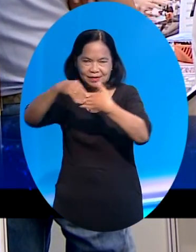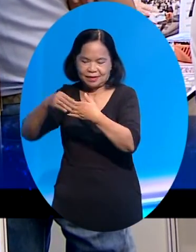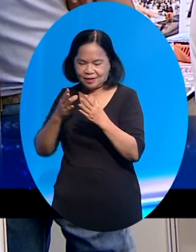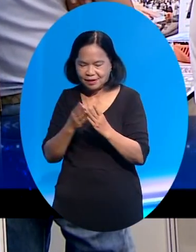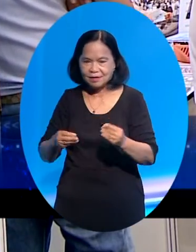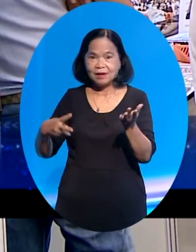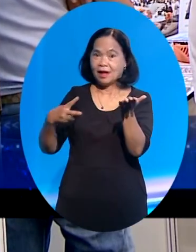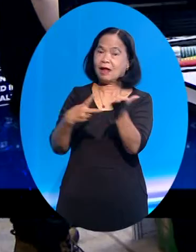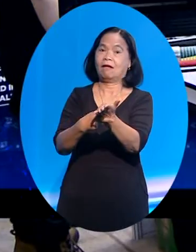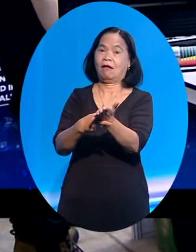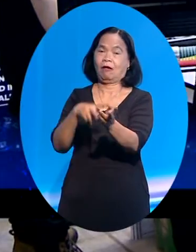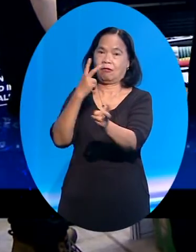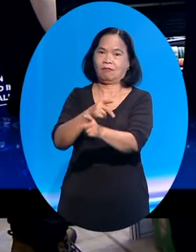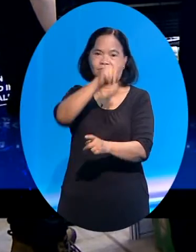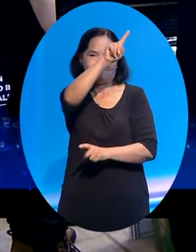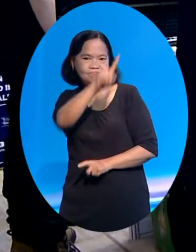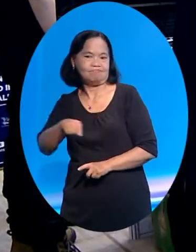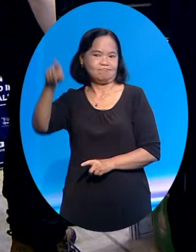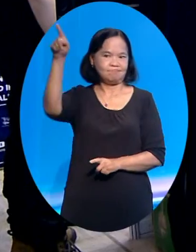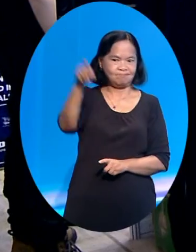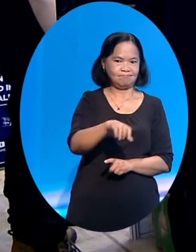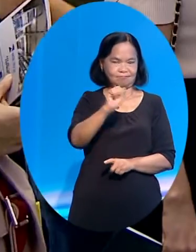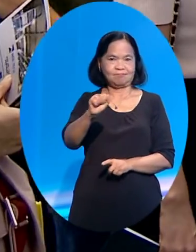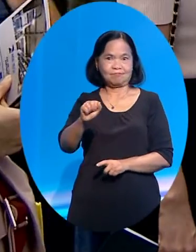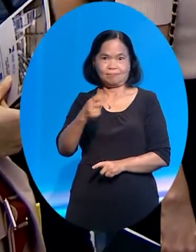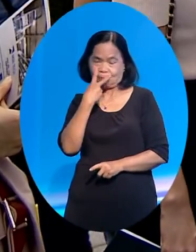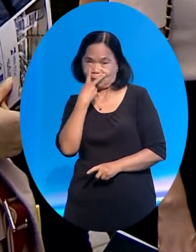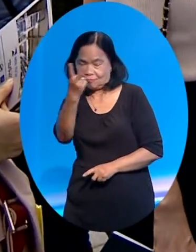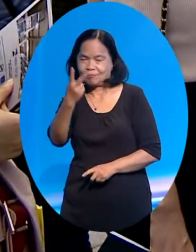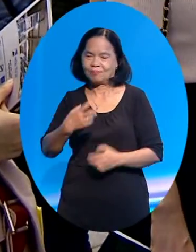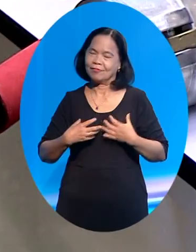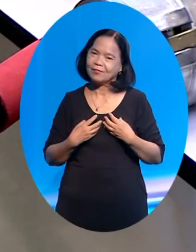vực nguy hiểm, đánh dấu X và kiểm tra X để đảm bảo an toàn trong quá